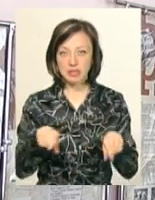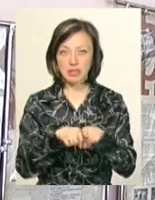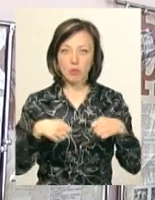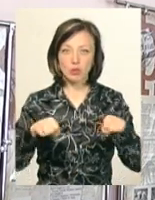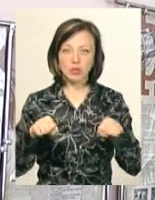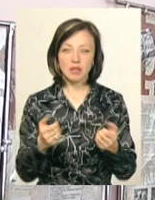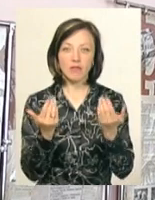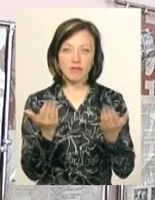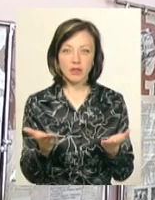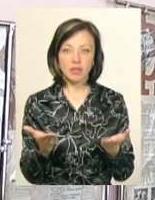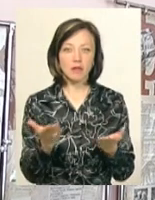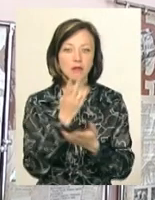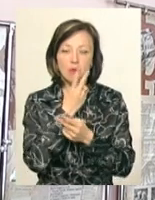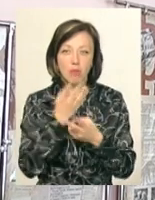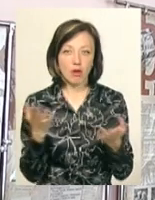мотоциклів ви